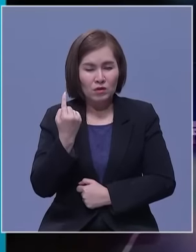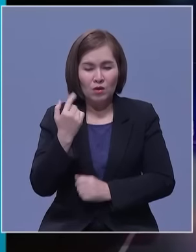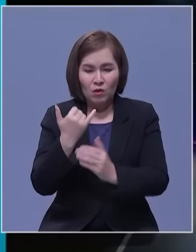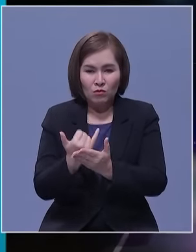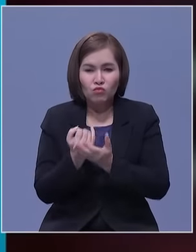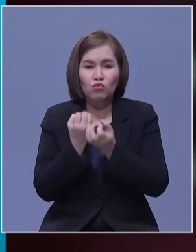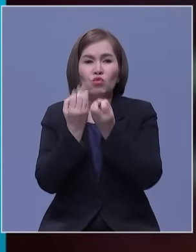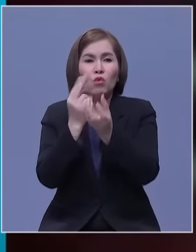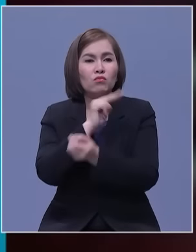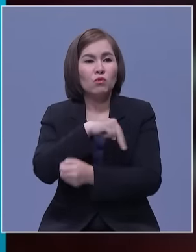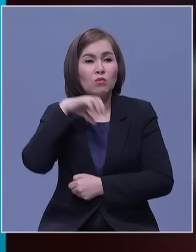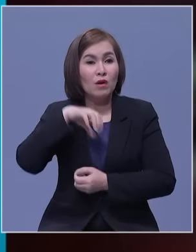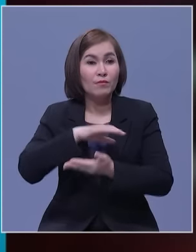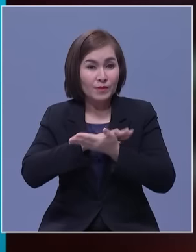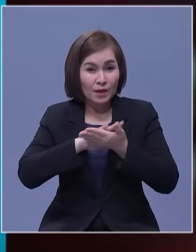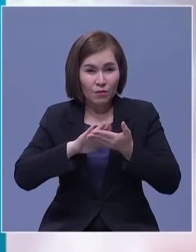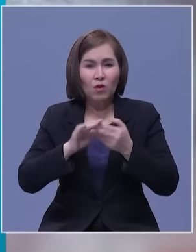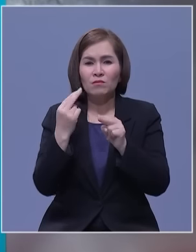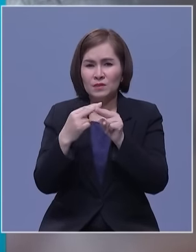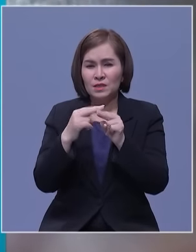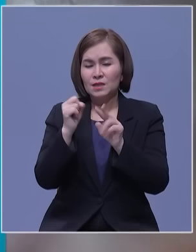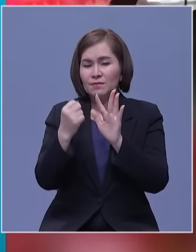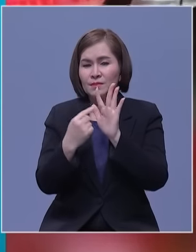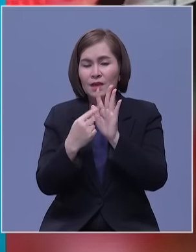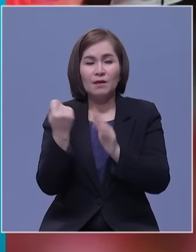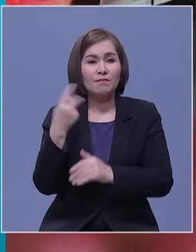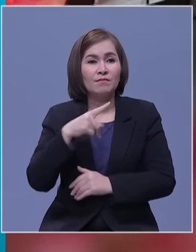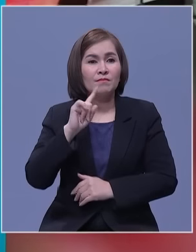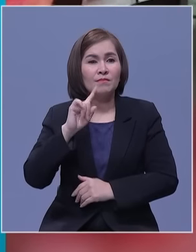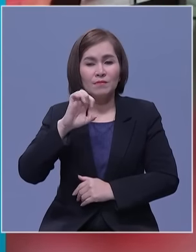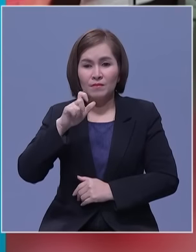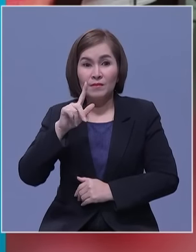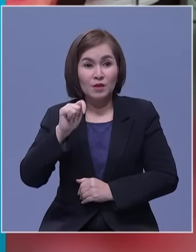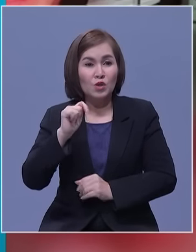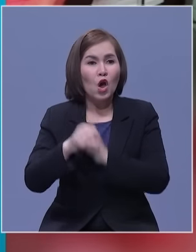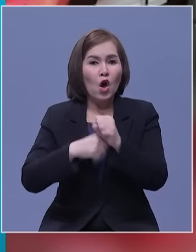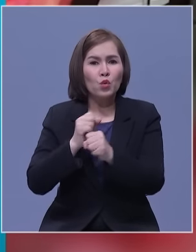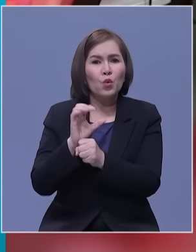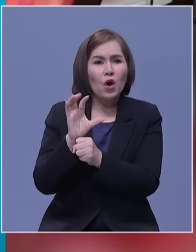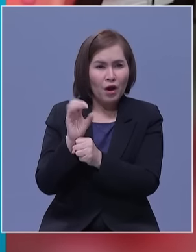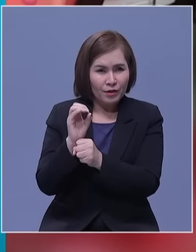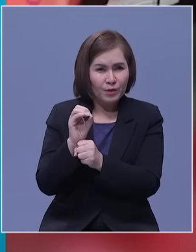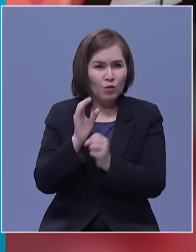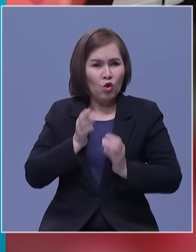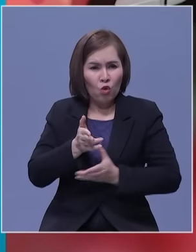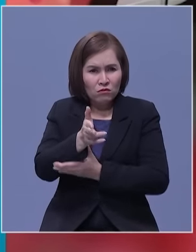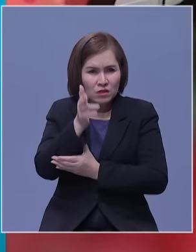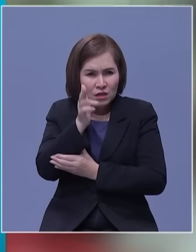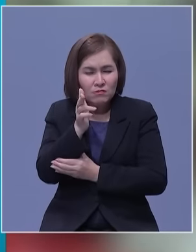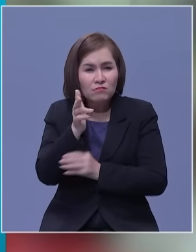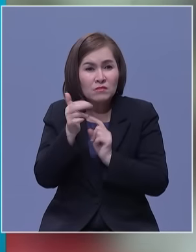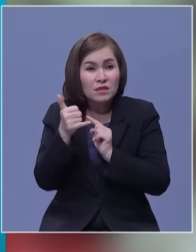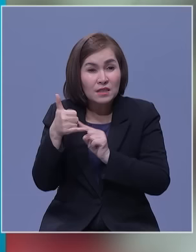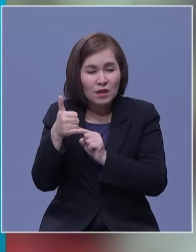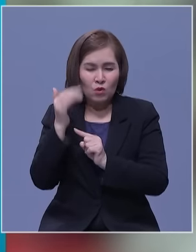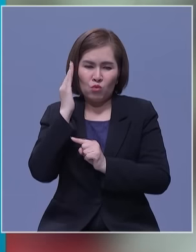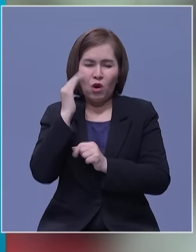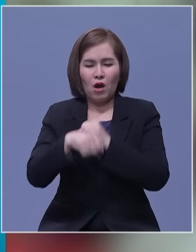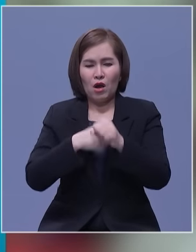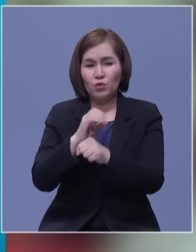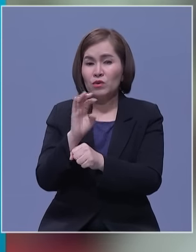ส่งโรงพยาบาลทราบชื่อต่อมาคือคุณสาธิตอายุ 50ปีส่วนคนก่อเหตุมือยิงก็คือนายบุญเลิศอายุ